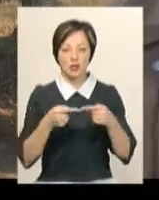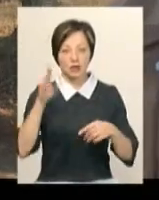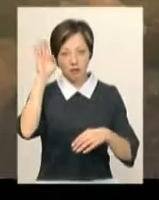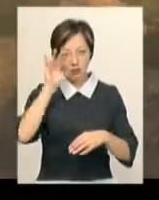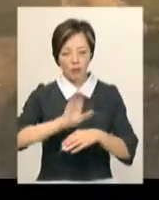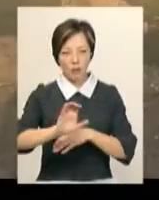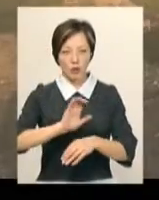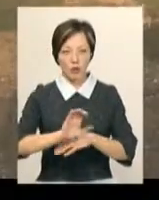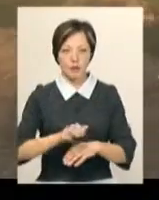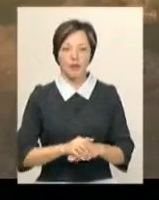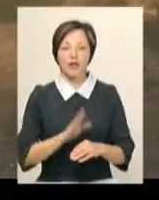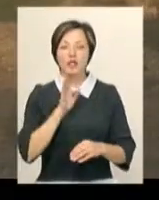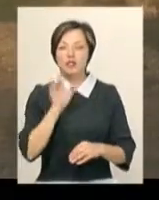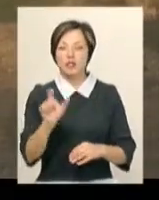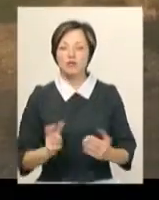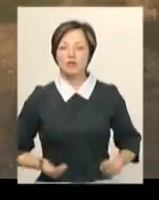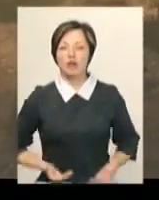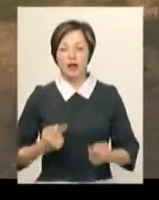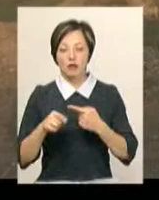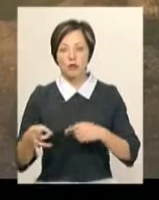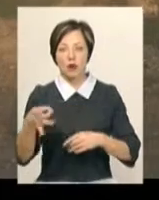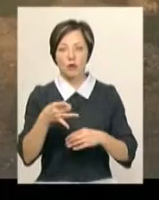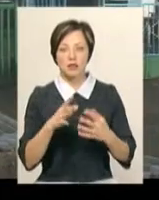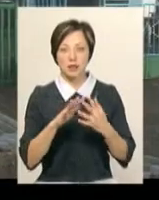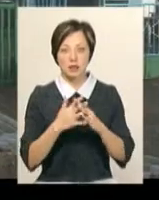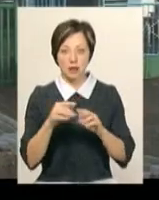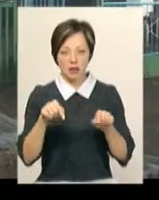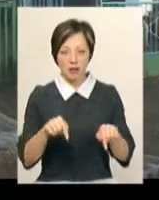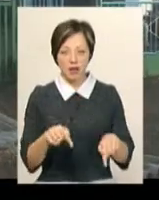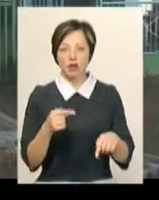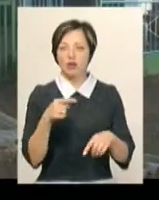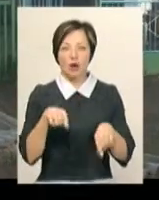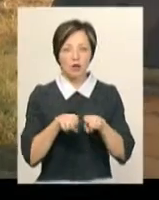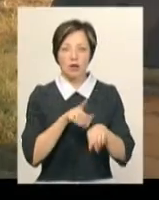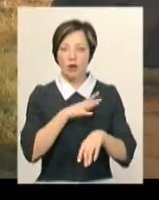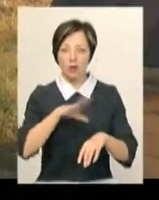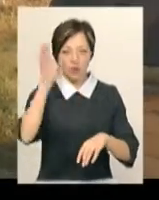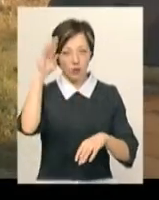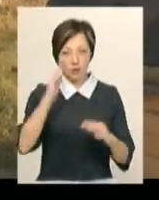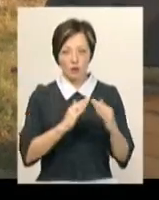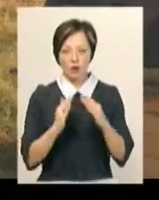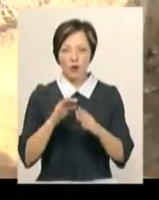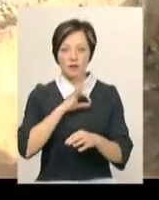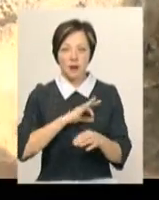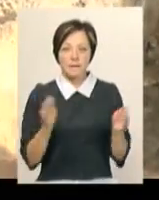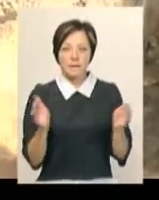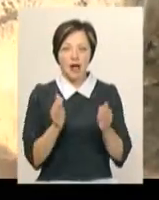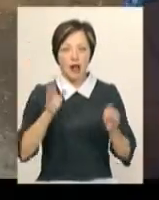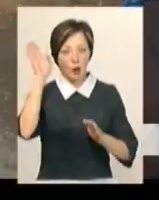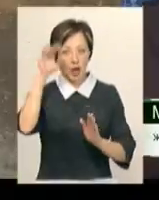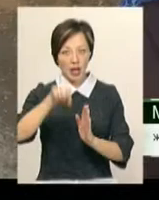подана. Марія Шатковська проживає в іншому районі села Юхимівці. Каже, тут також не було води в оселях. Користувалися маленькою